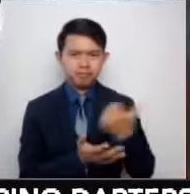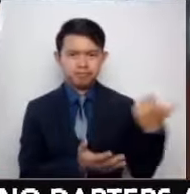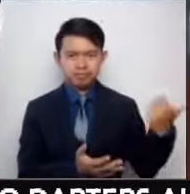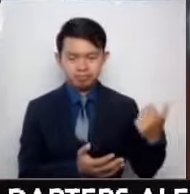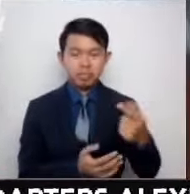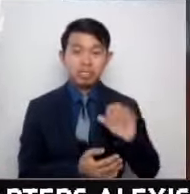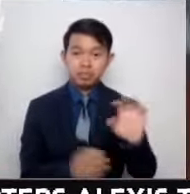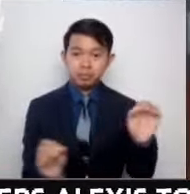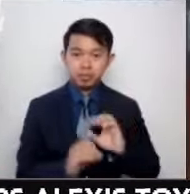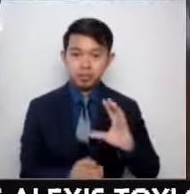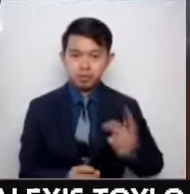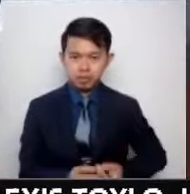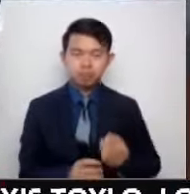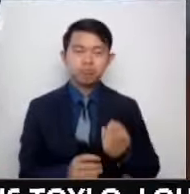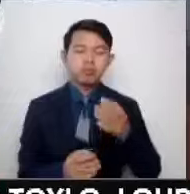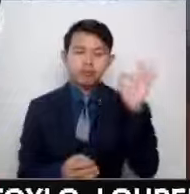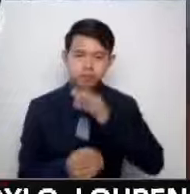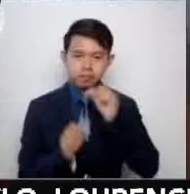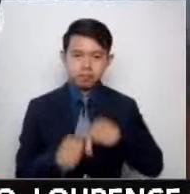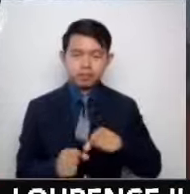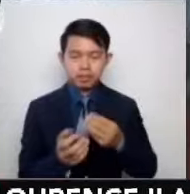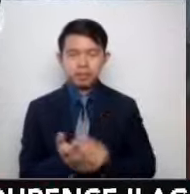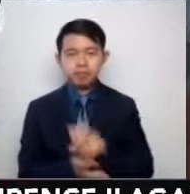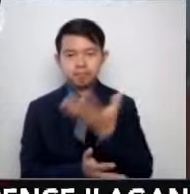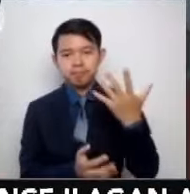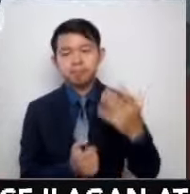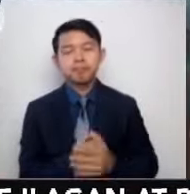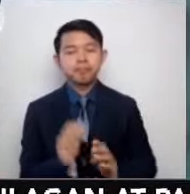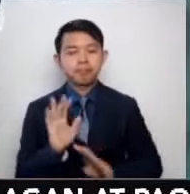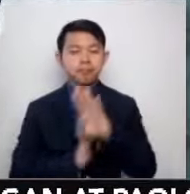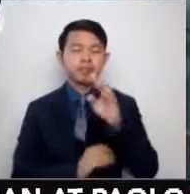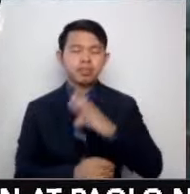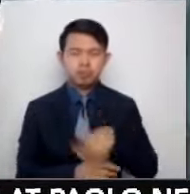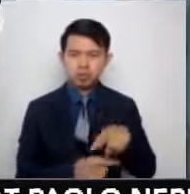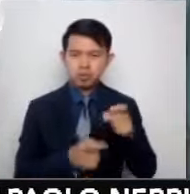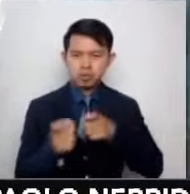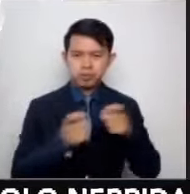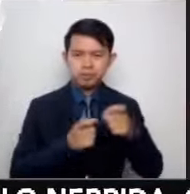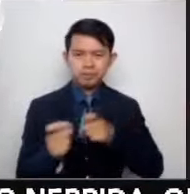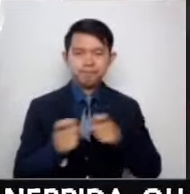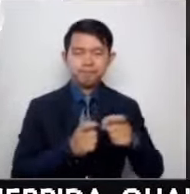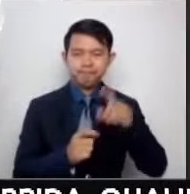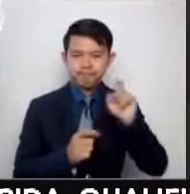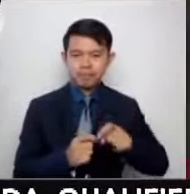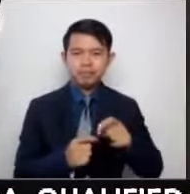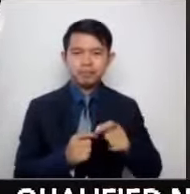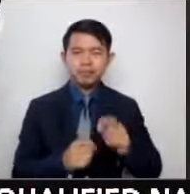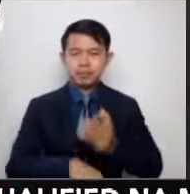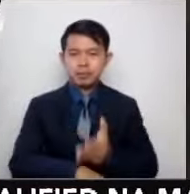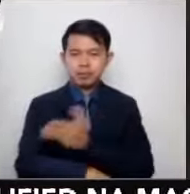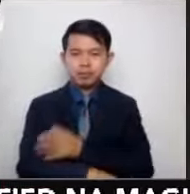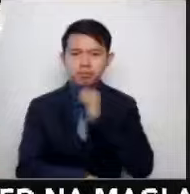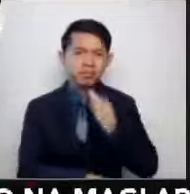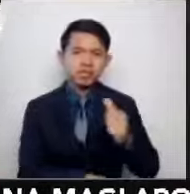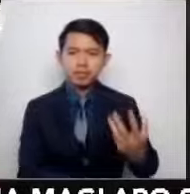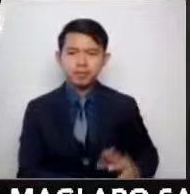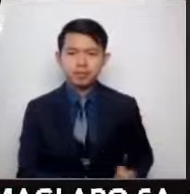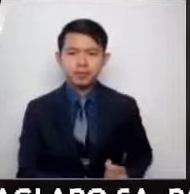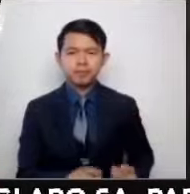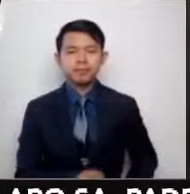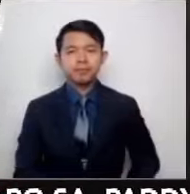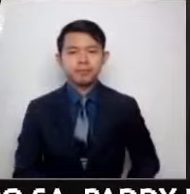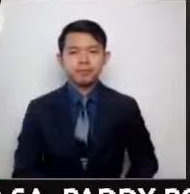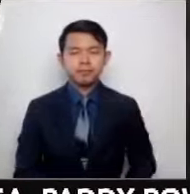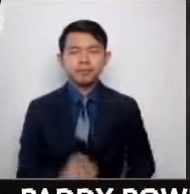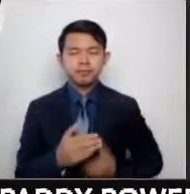sana po ayusan naman nila yung patakbo nila, hindi yung purakot ang ginagawa. Tulungan nila yung mga mahirap, bigyan ng